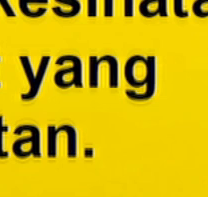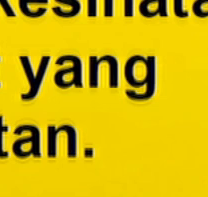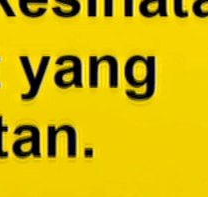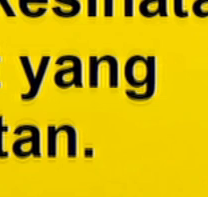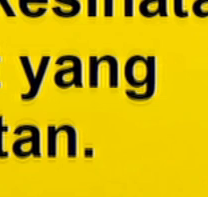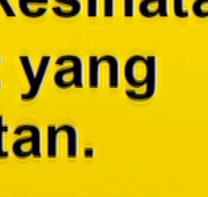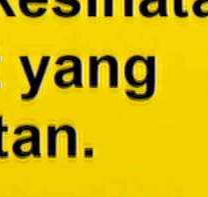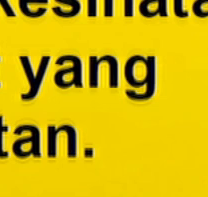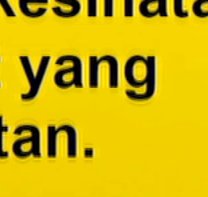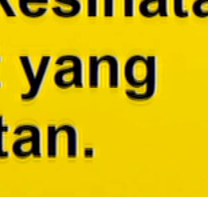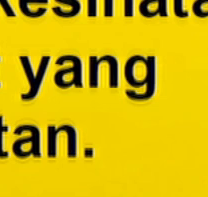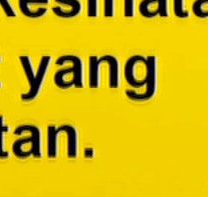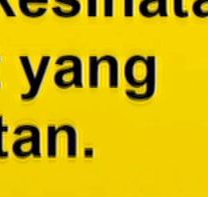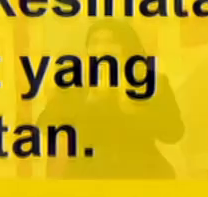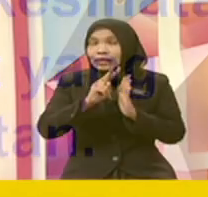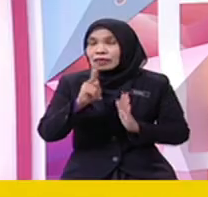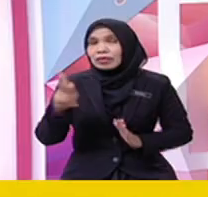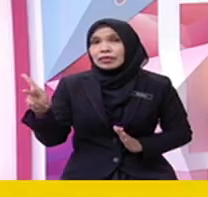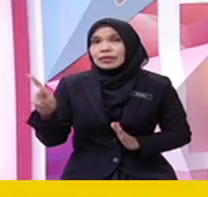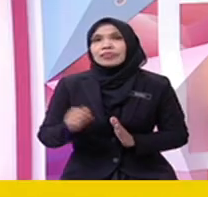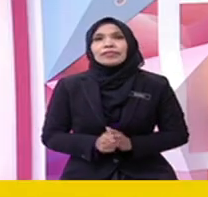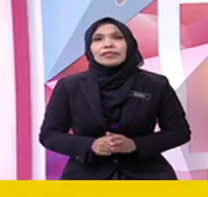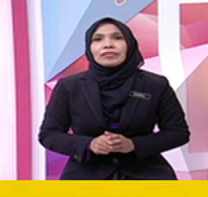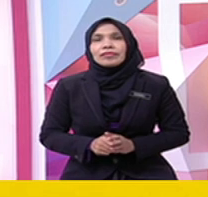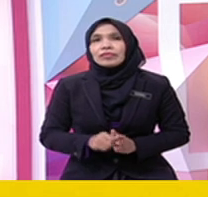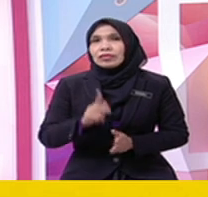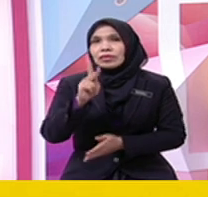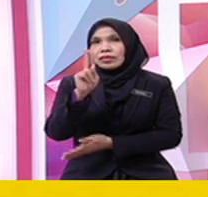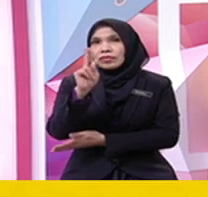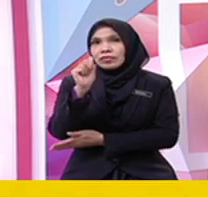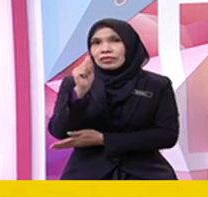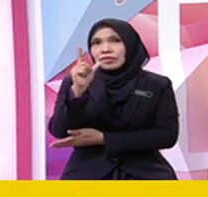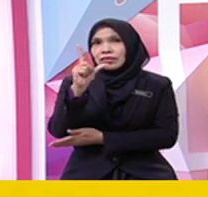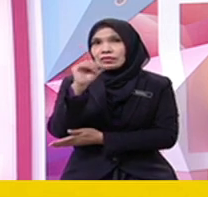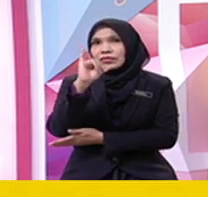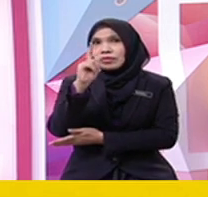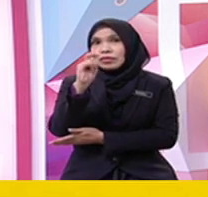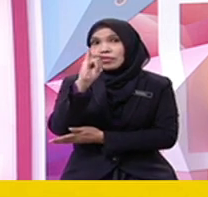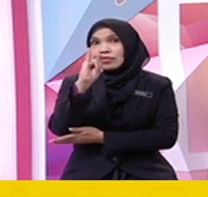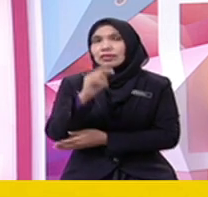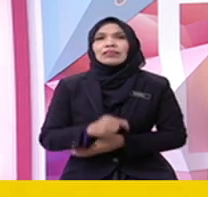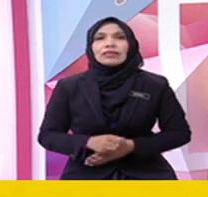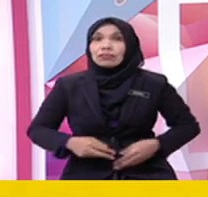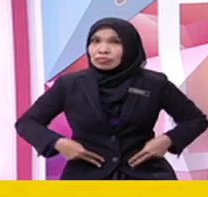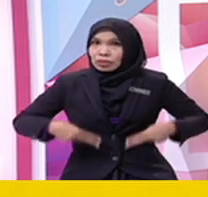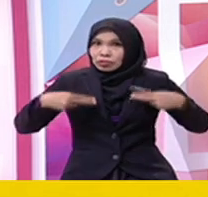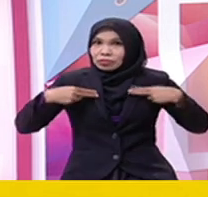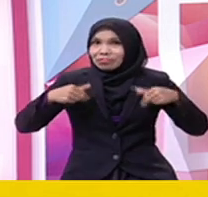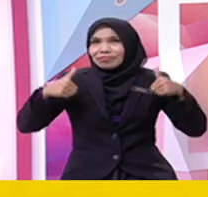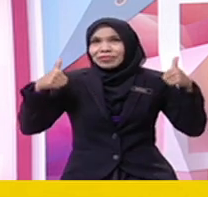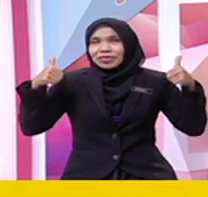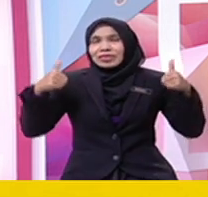kesehatan dan meninggalkan nabi Ayang memudaratkan kesihatan ah jadi Mira